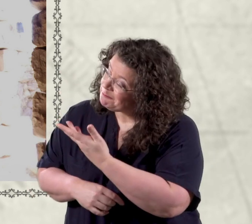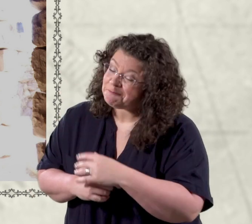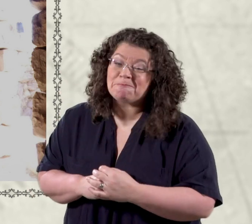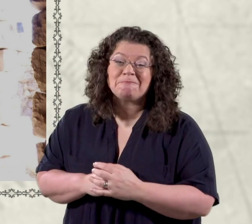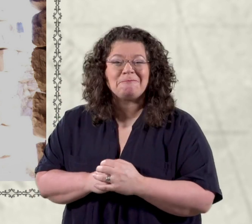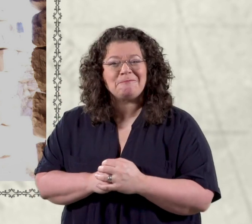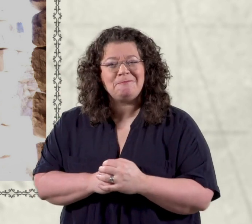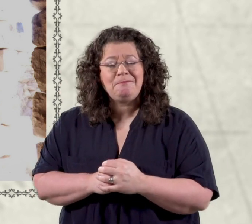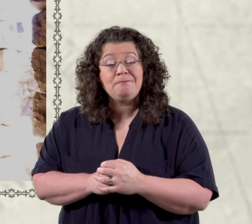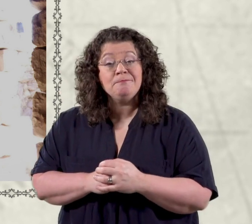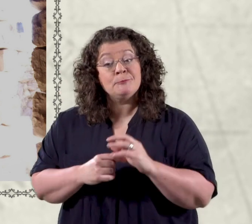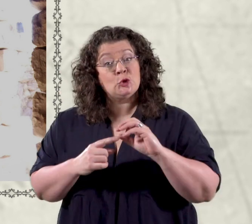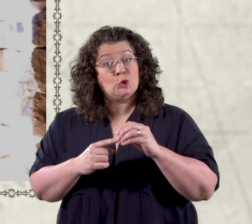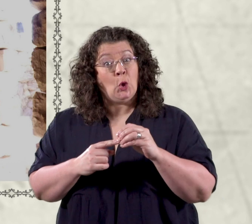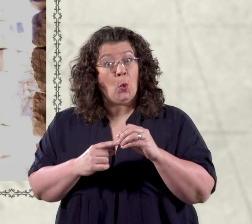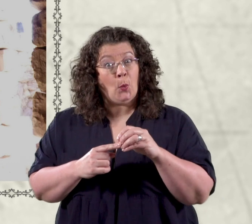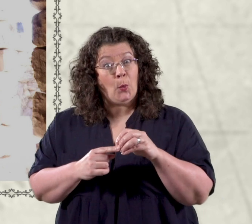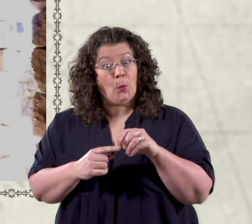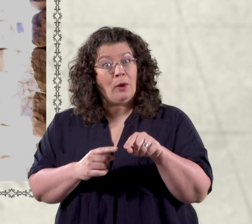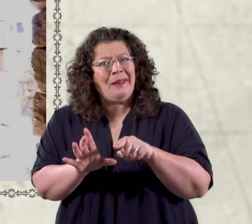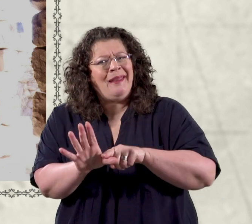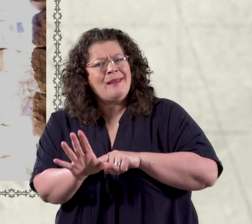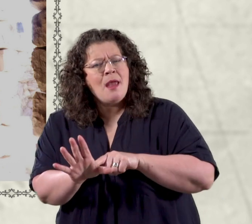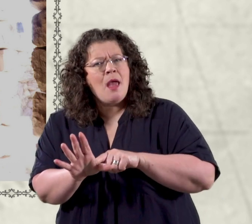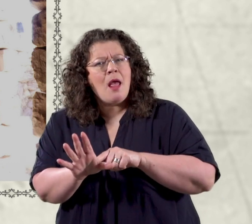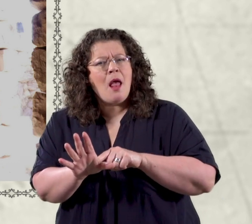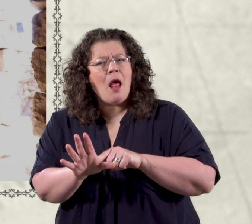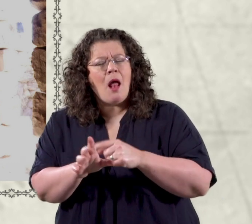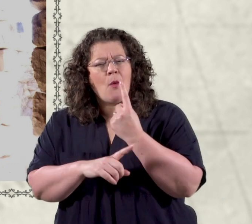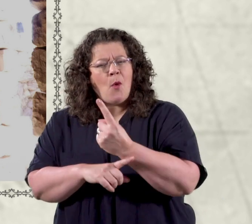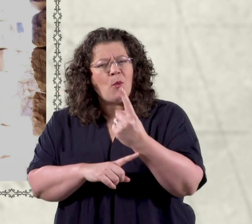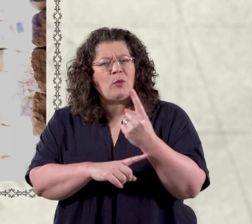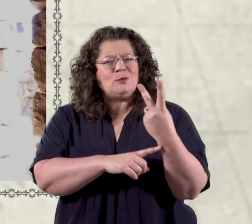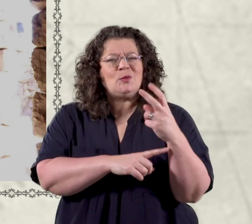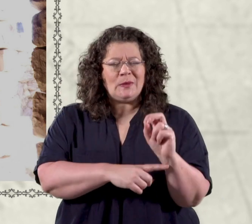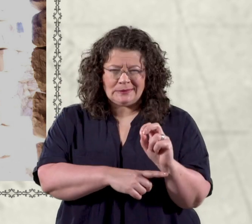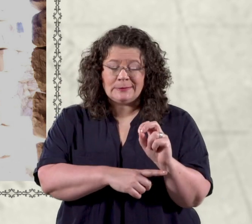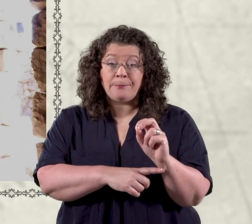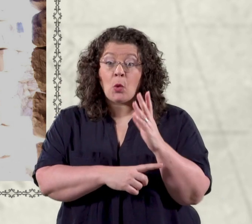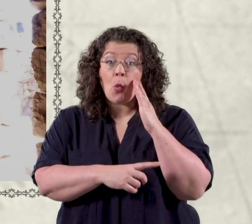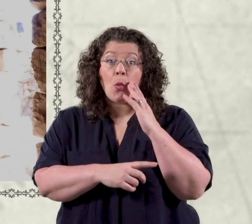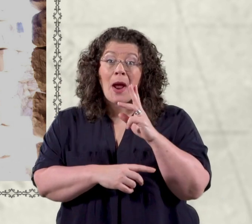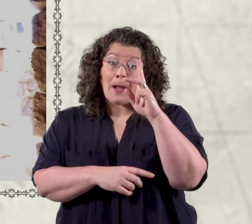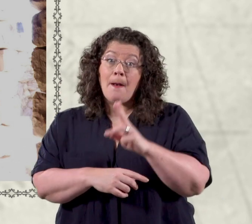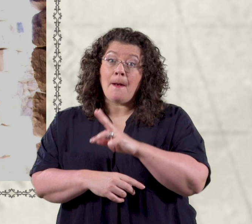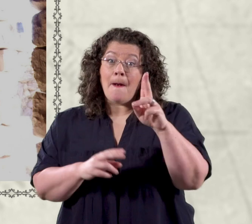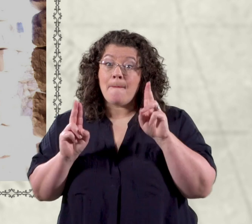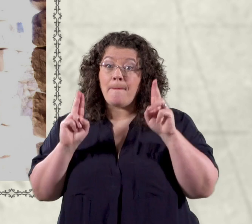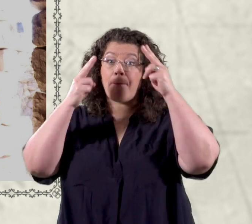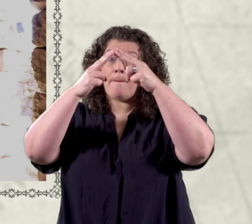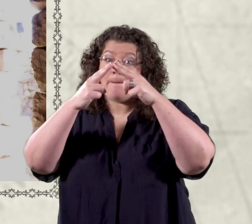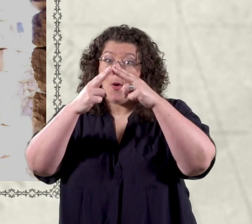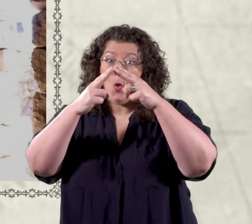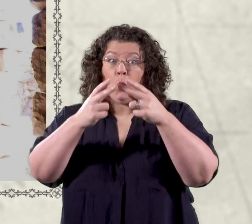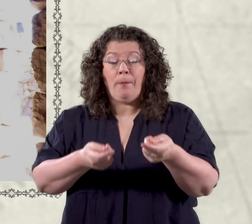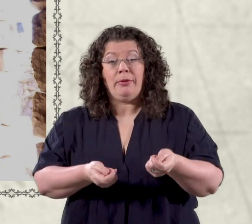Carreg y Sant yw hon. Carreg a gasglwyd yn y flwyddyn 1120, pan